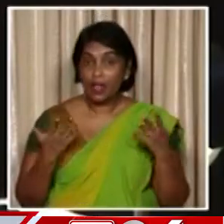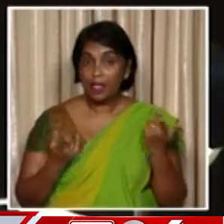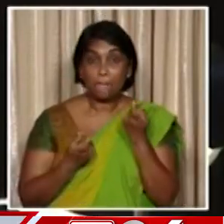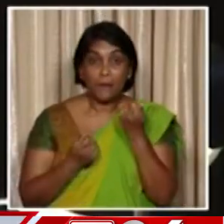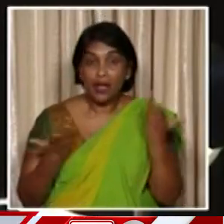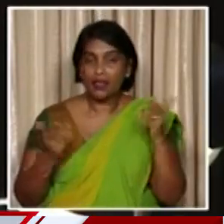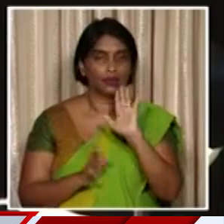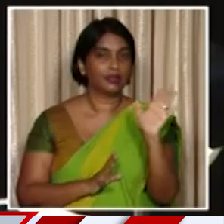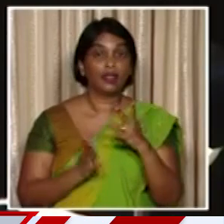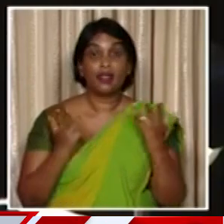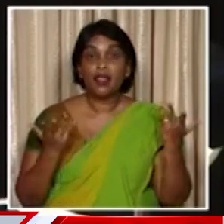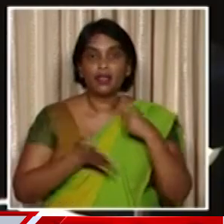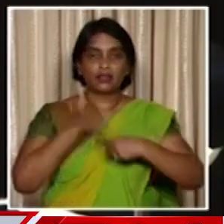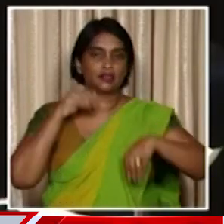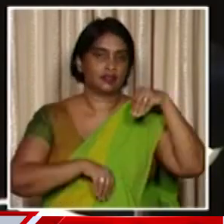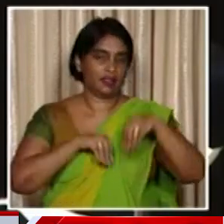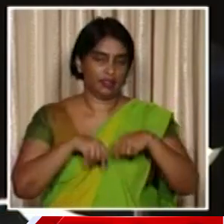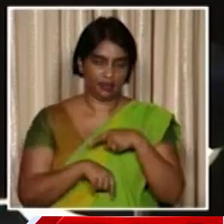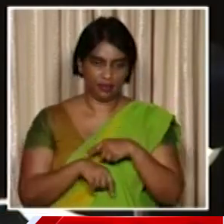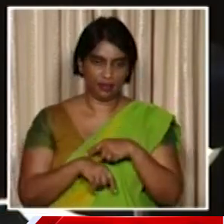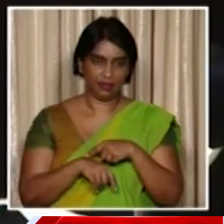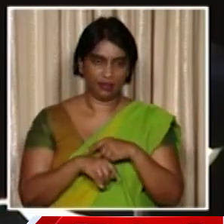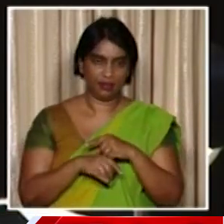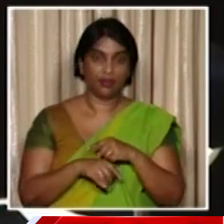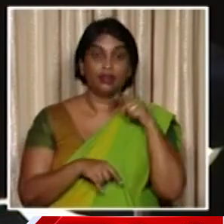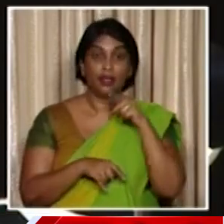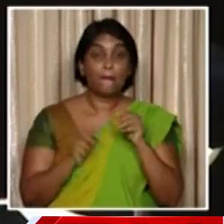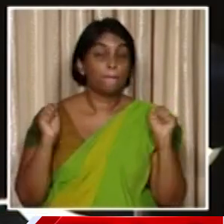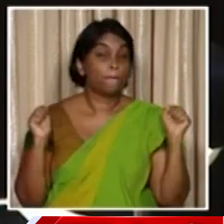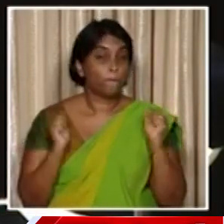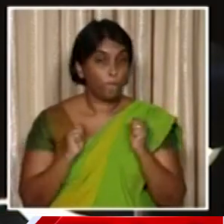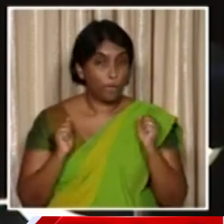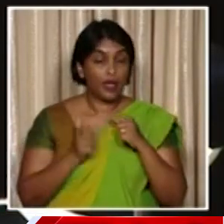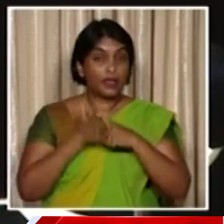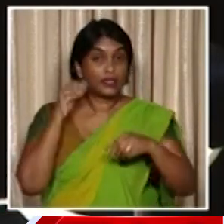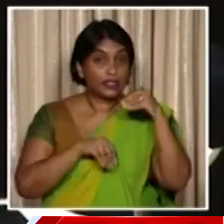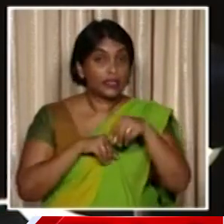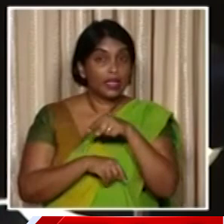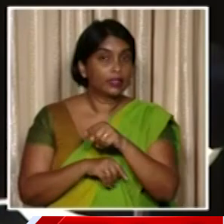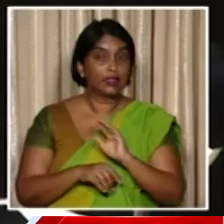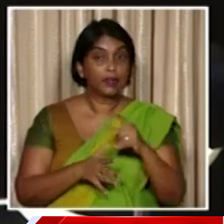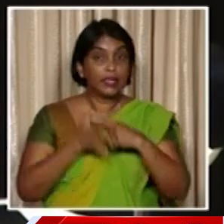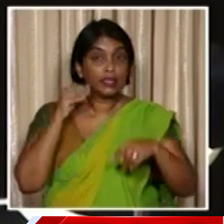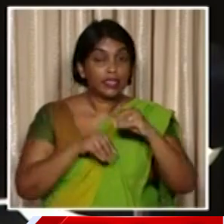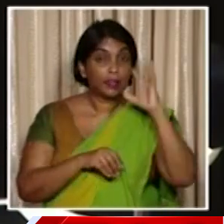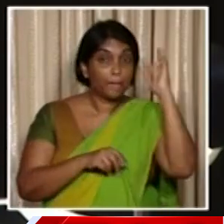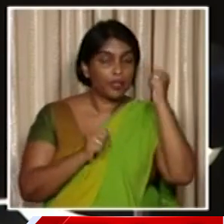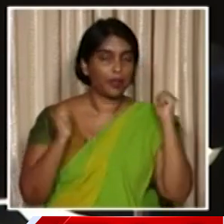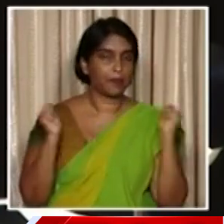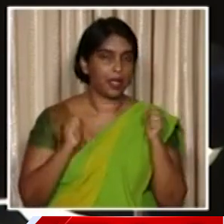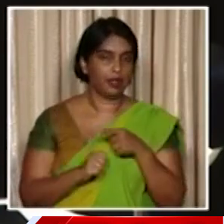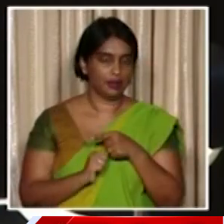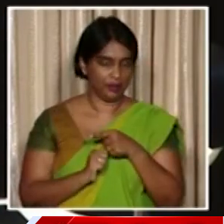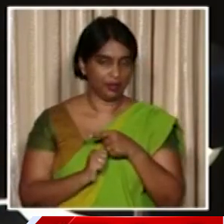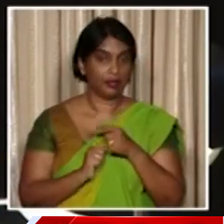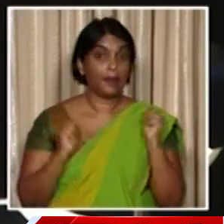නෙවෙයි නැත්තේ ඡන්ද. මේ බය ඡන්දෙට නෙවෙයි ඡන්ද ප්‍රතිඵලයට.